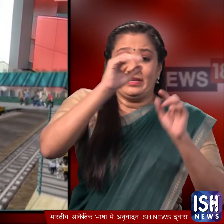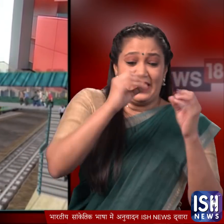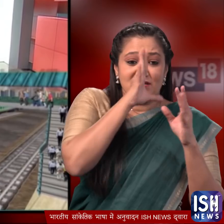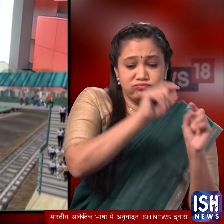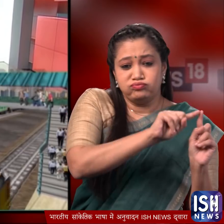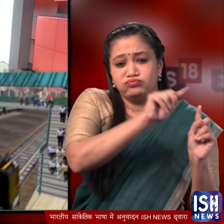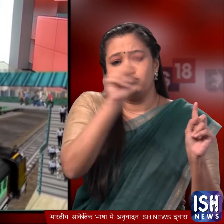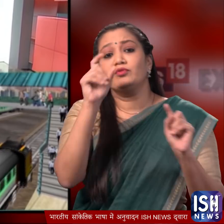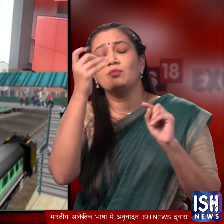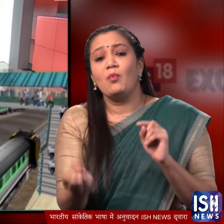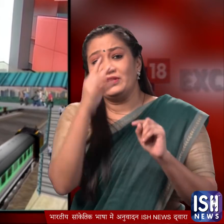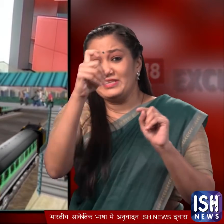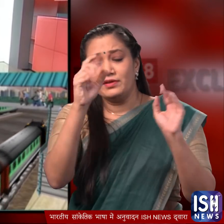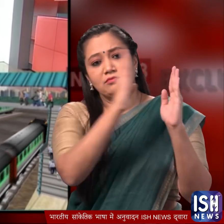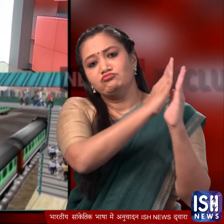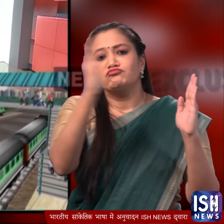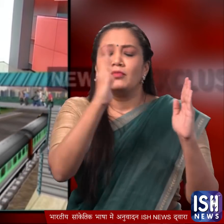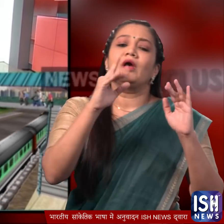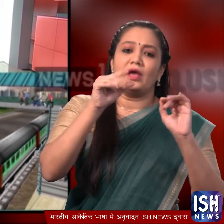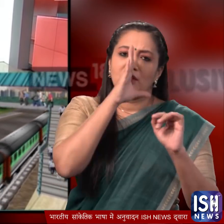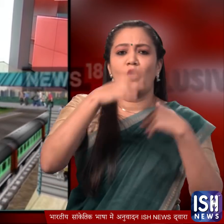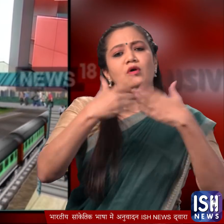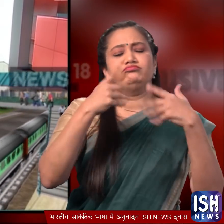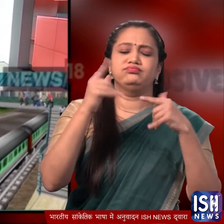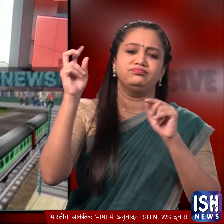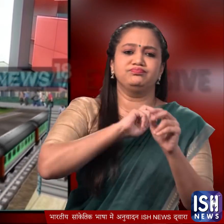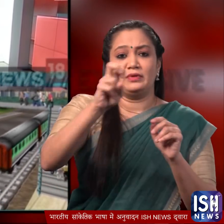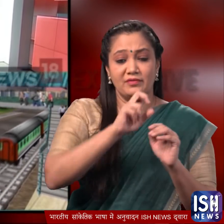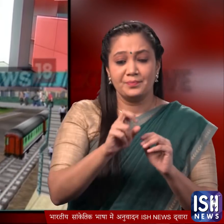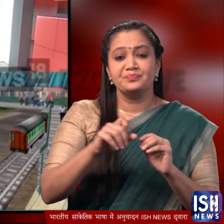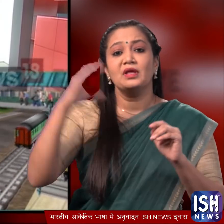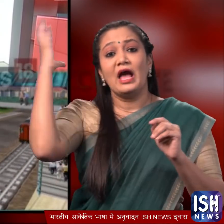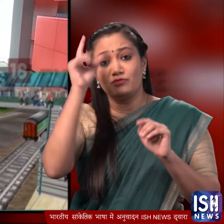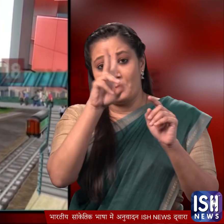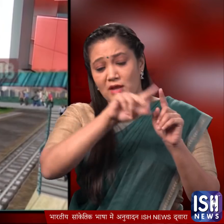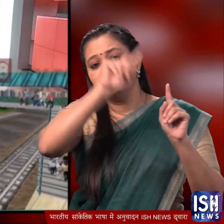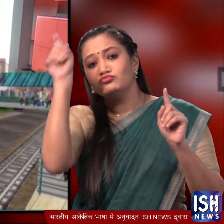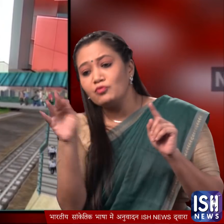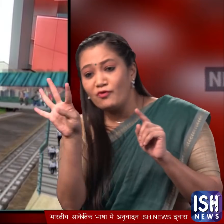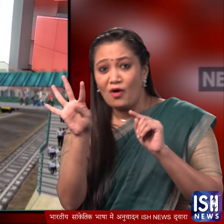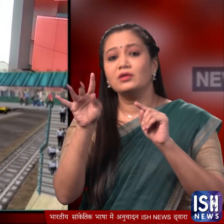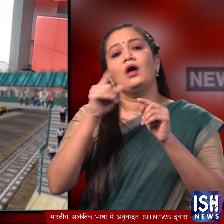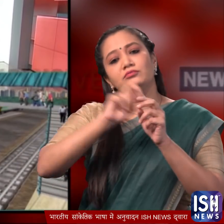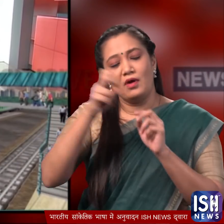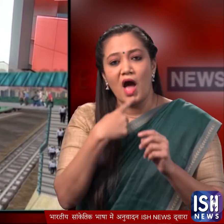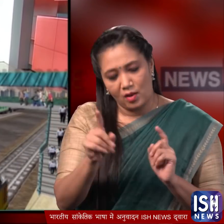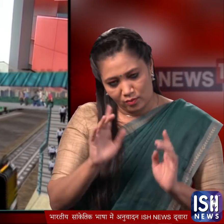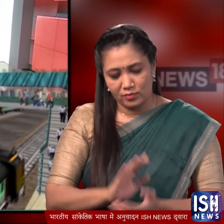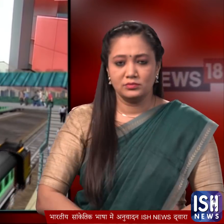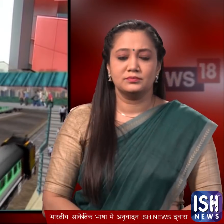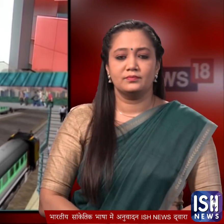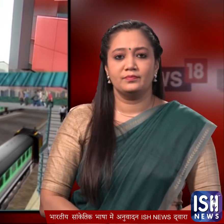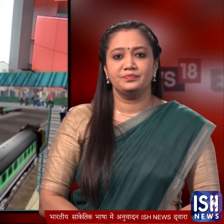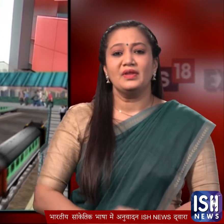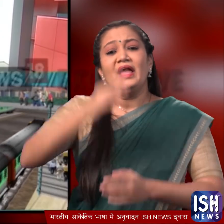ट्रेन से सुबह 7 बजे तक आम लोग लोकल ट्रेनों में सफर कर पाएंगे। उसके बाद दोपहर 12 से शाम 4 बजे तक आम लोग लोकल ट्रेनों से एक जगह से दूसरी